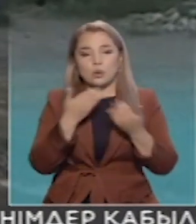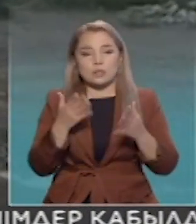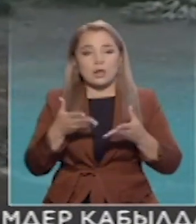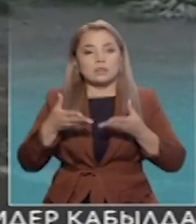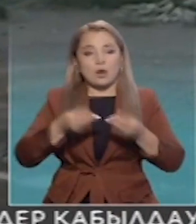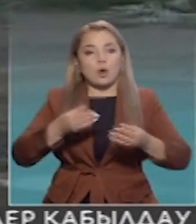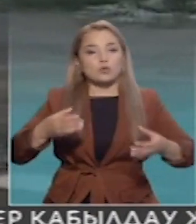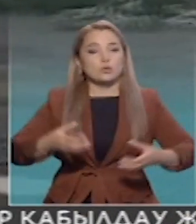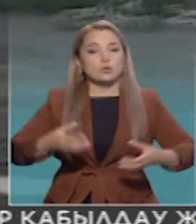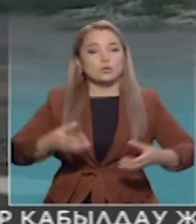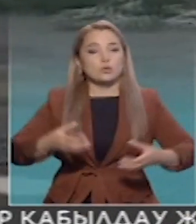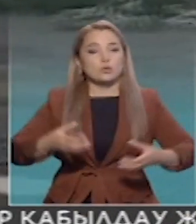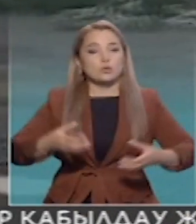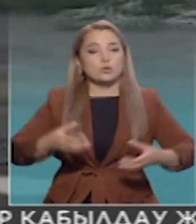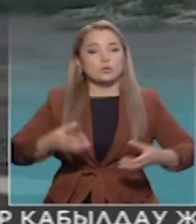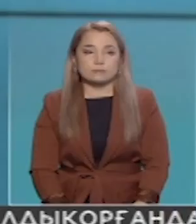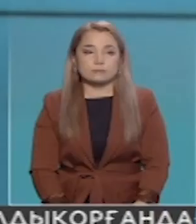қатты қорқып қалғанын айтты.